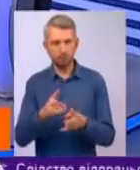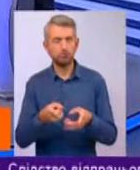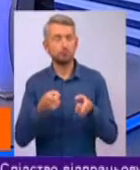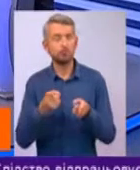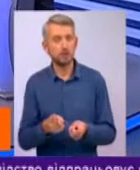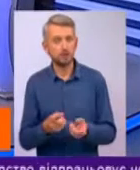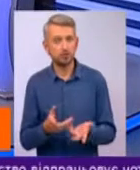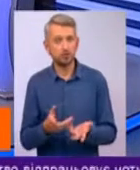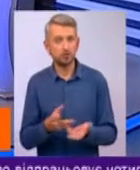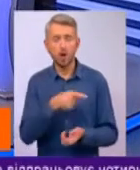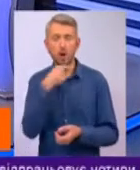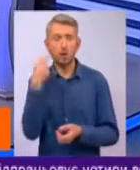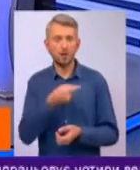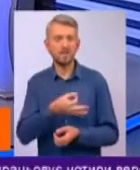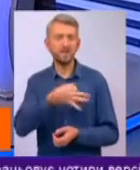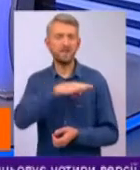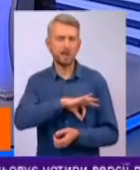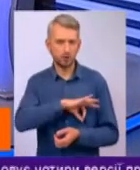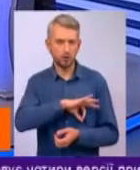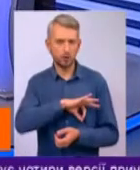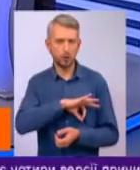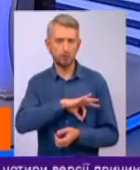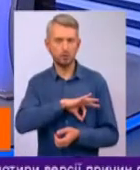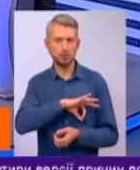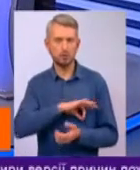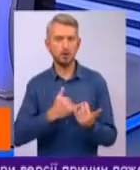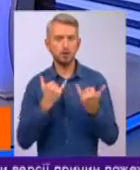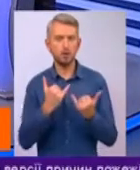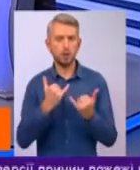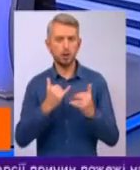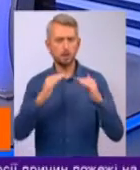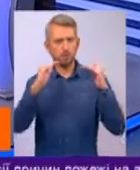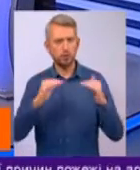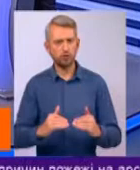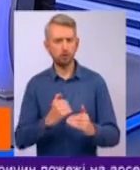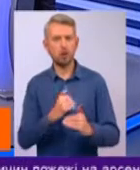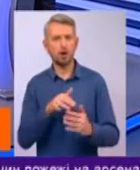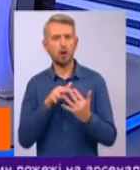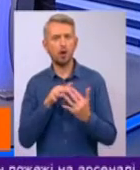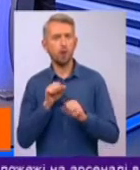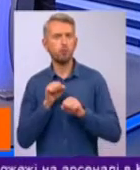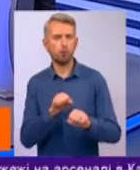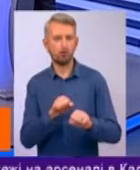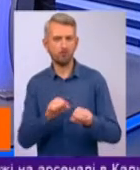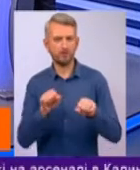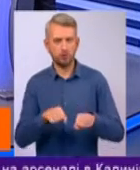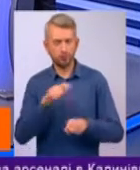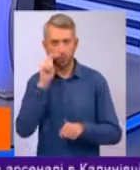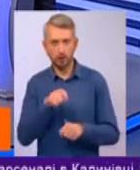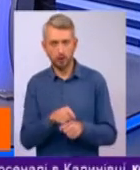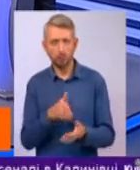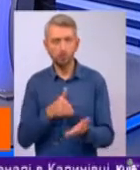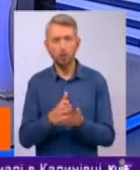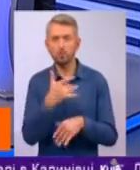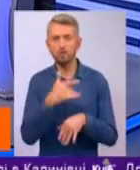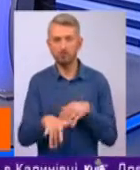дійсно, Росії вигідно сьогодні пониження обороноздатності України шляхом знищення запасів